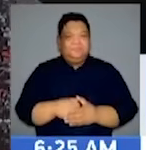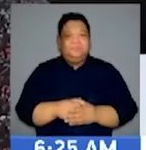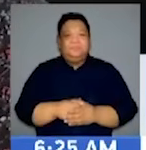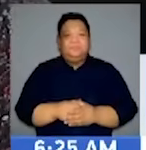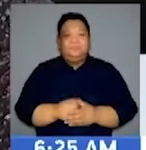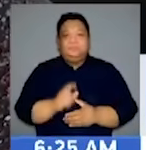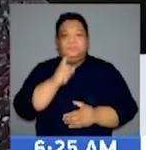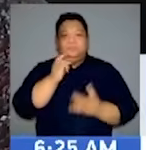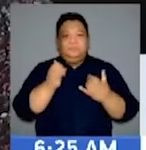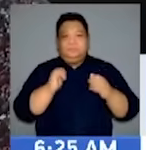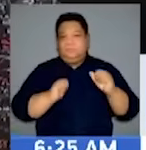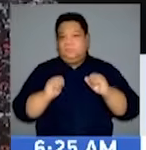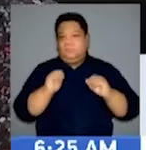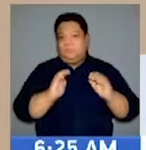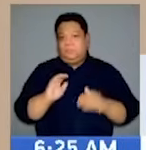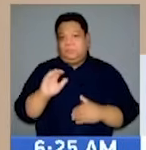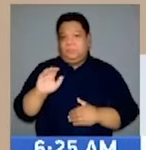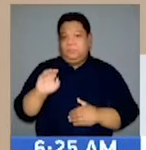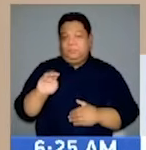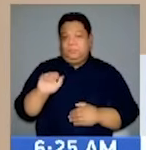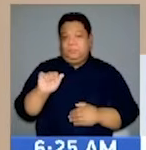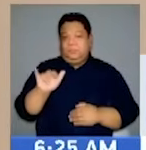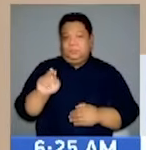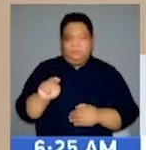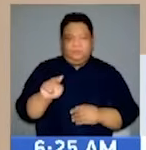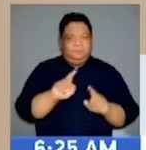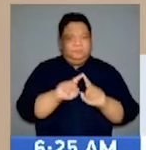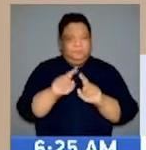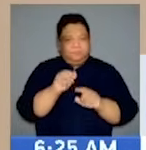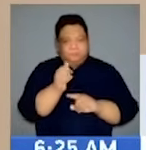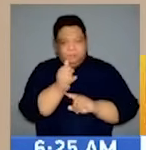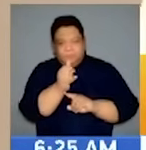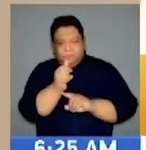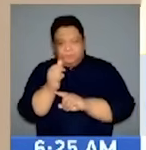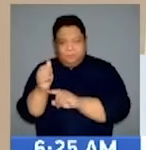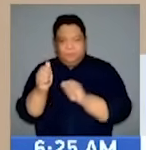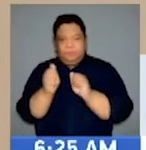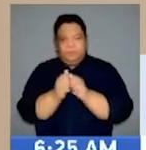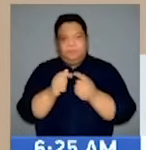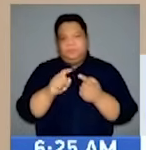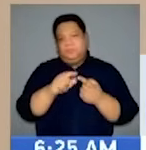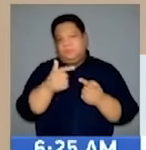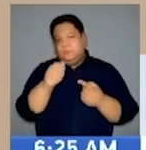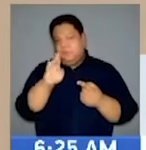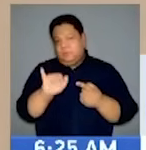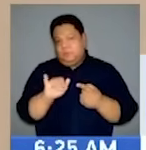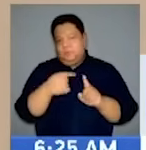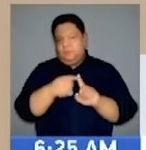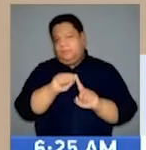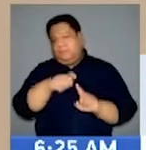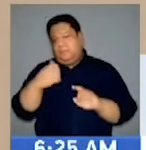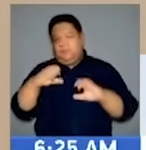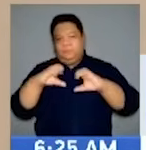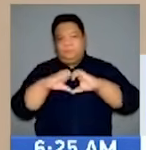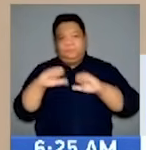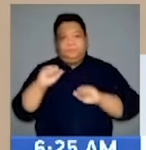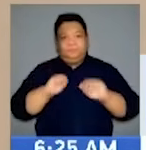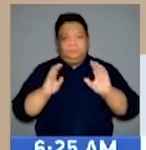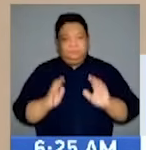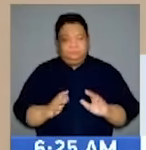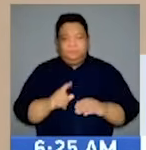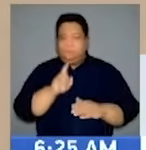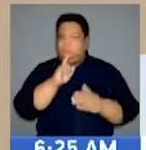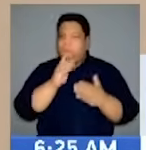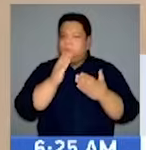Busy siya sa shooting ng upcoming serie niya with Gabby Concepcion at iba pang Kapuso stars. Happy rin si Marian sa suportang natatanggap ng MMFF film